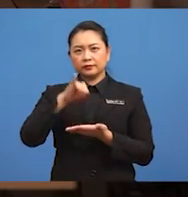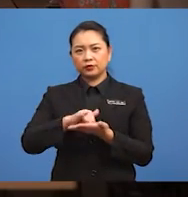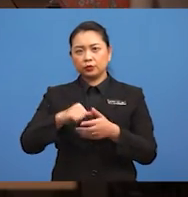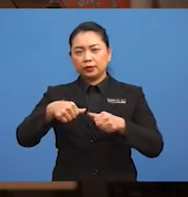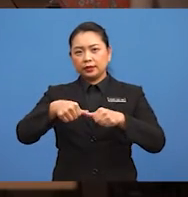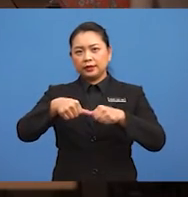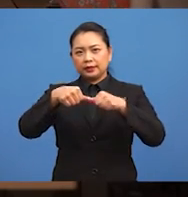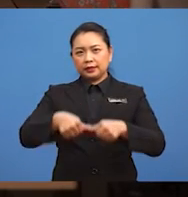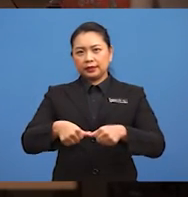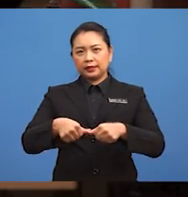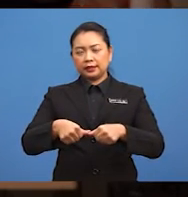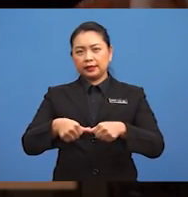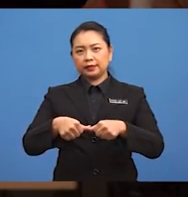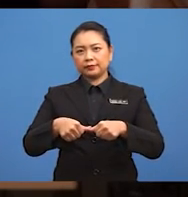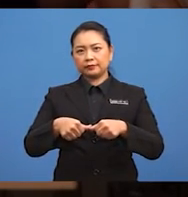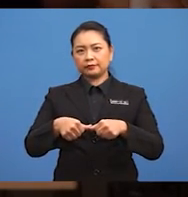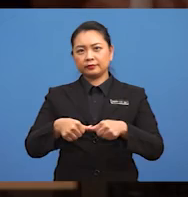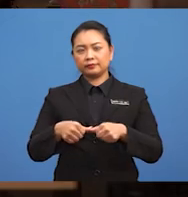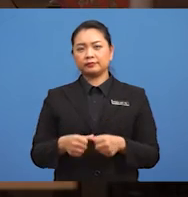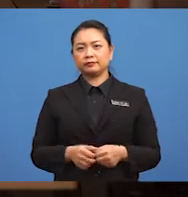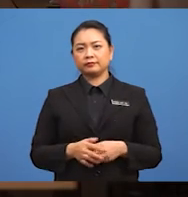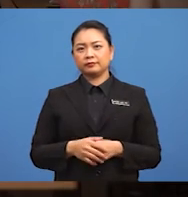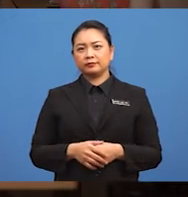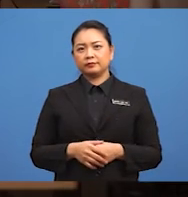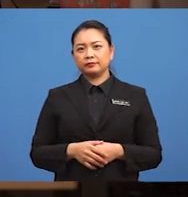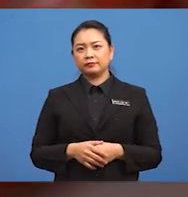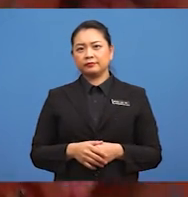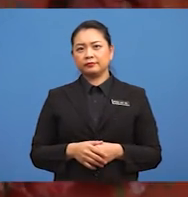Kemudian tekan klem sisi lengan.